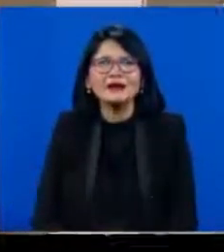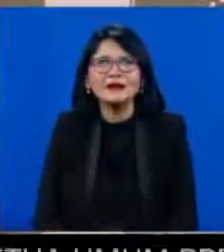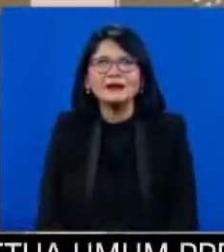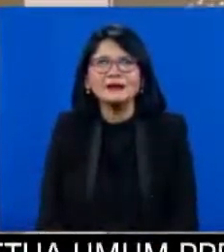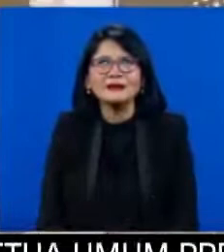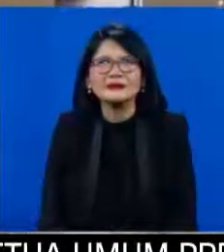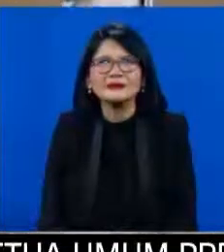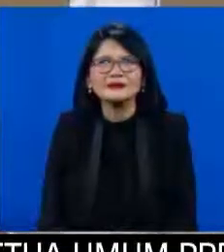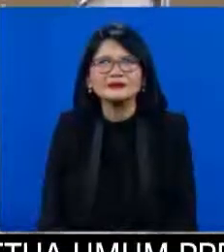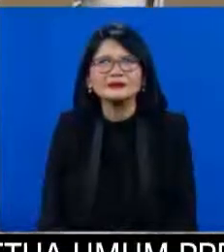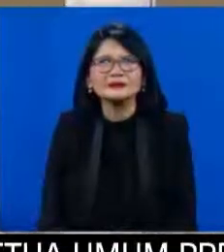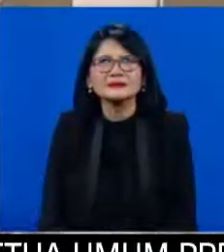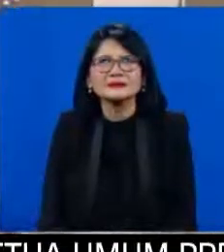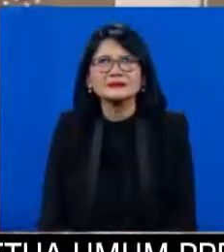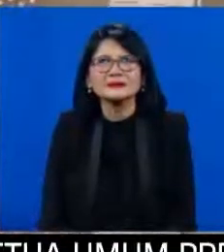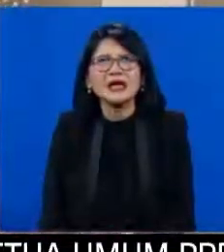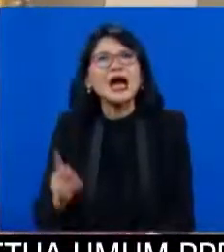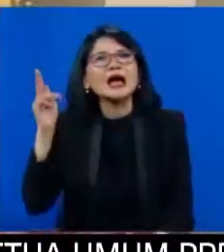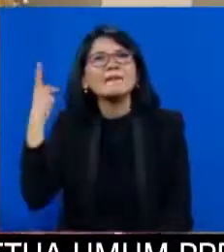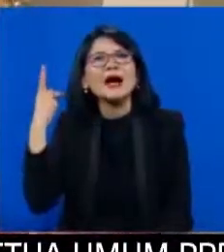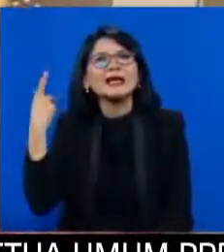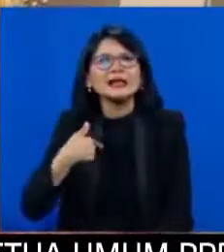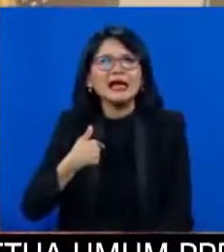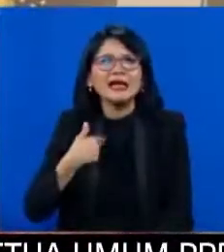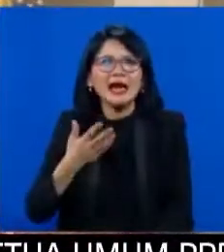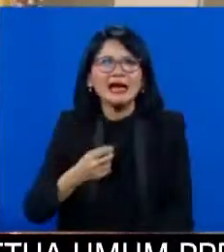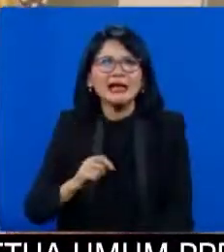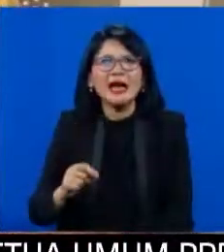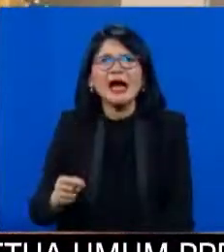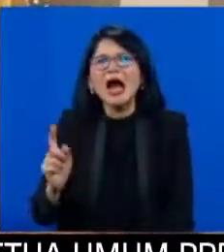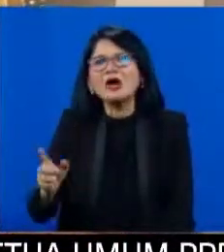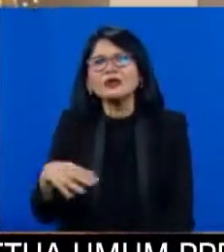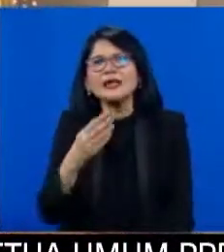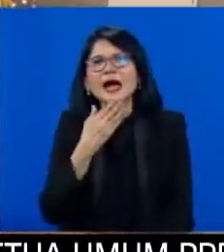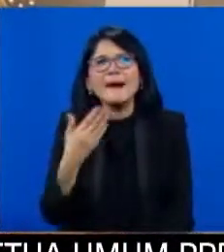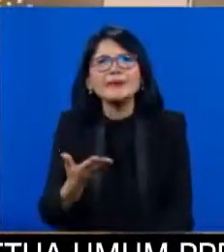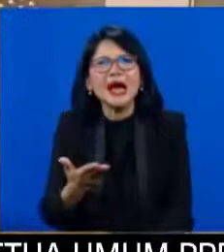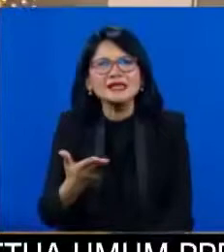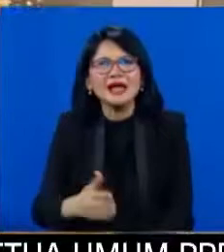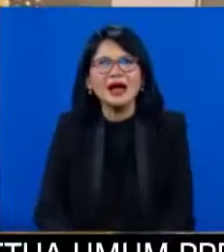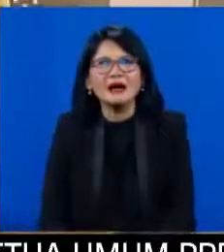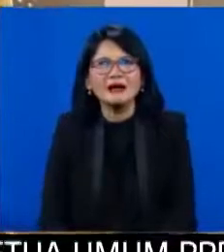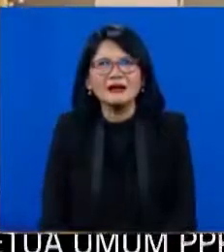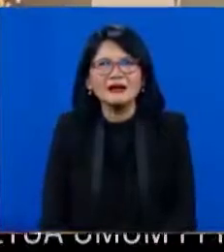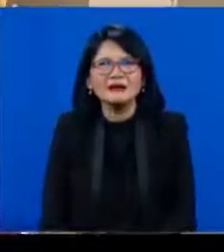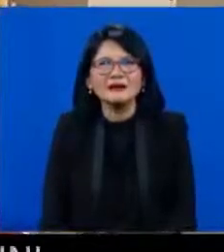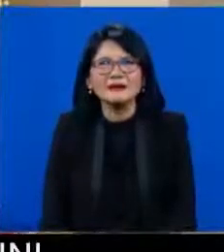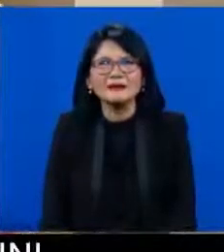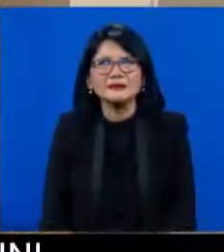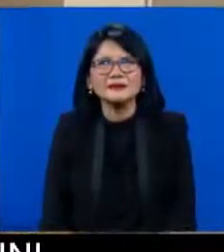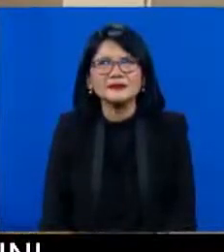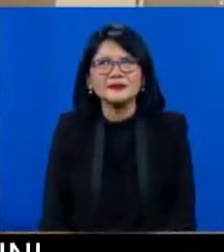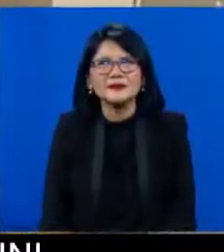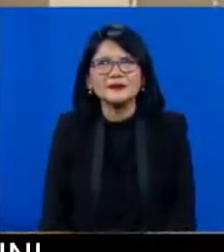Gak tahu sih, aku kemarin biasa aja naik yang biasa. Yang biasa dipakai ya. Kemana? Mau ke Pekalongan.